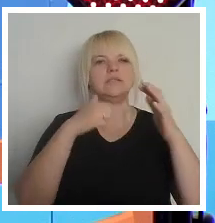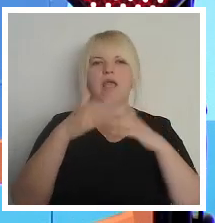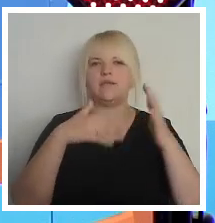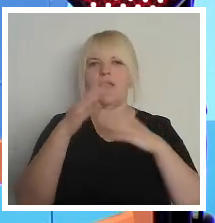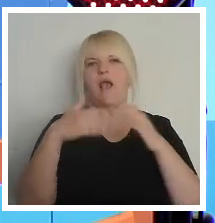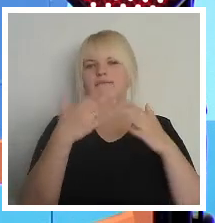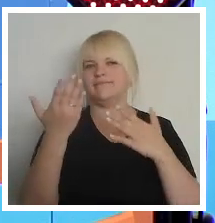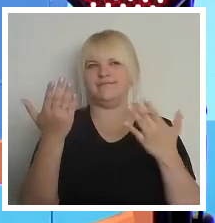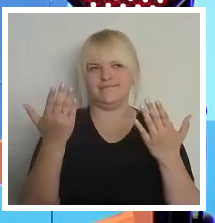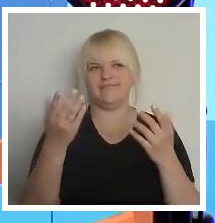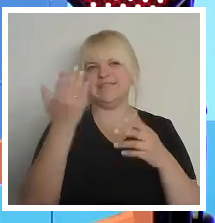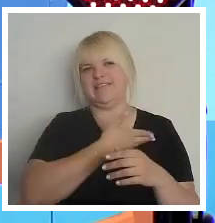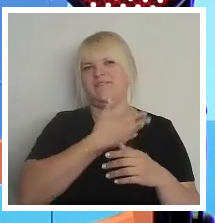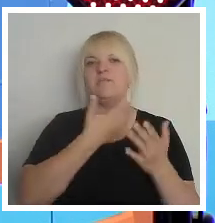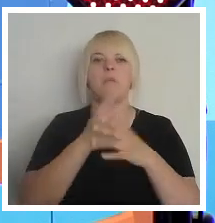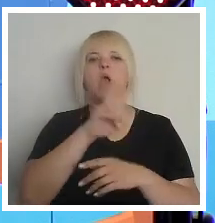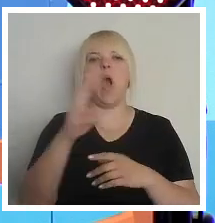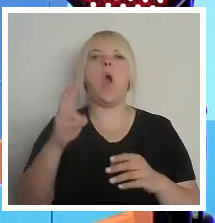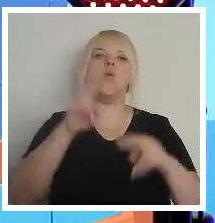pašam? Vai arī kā,